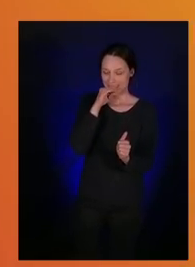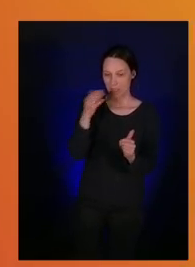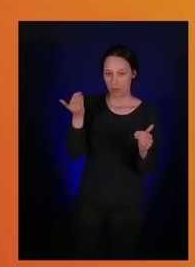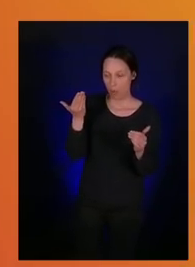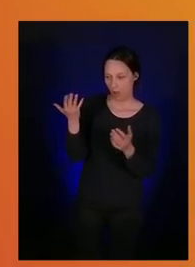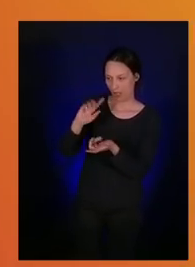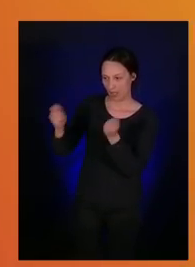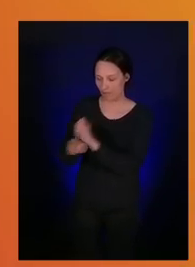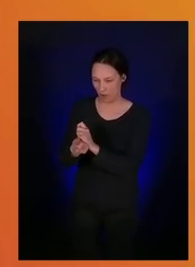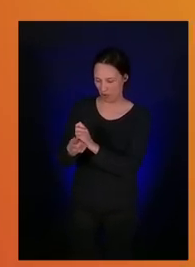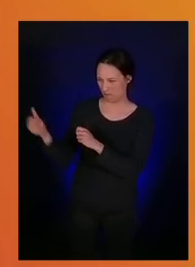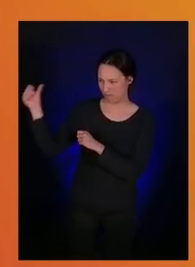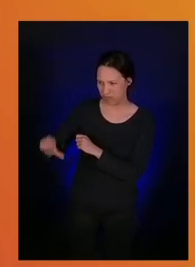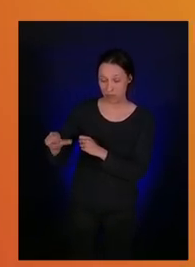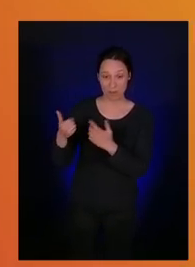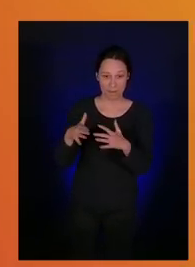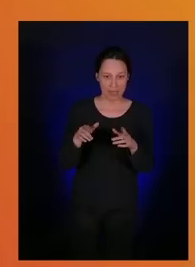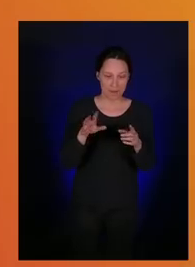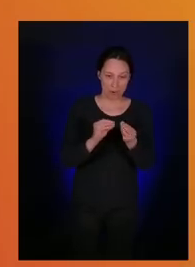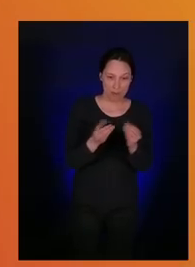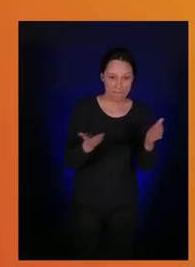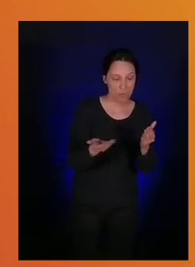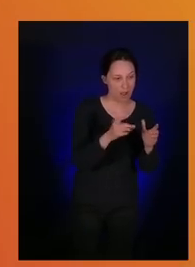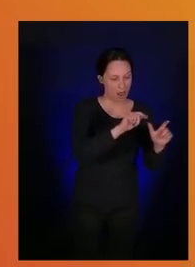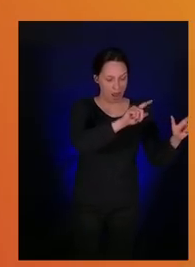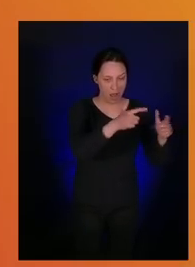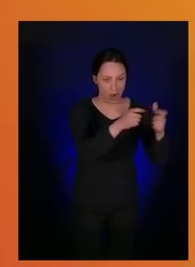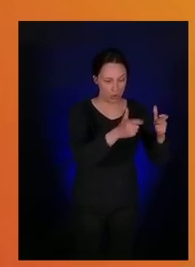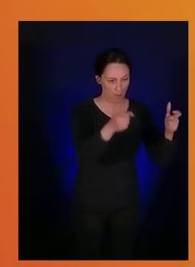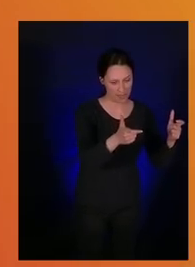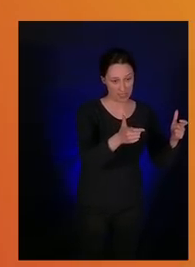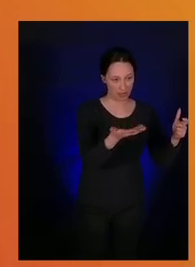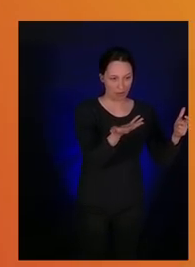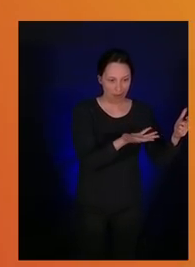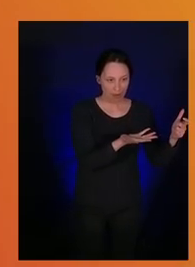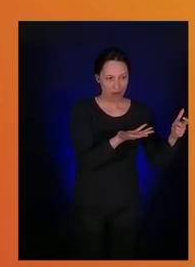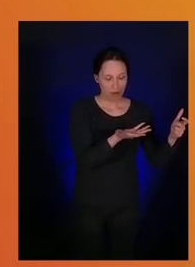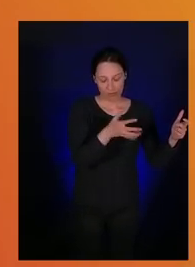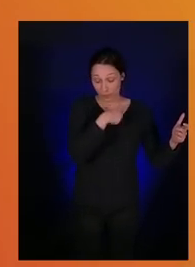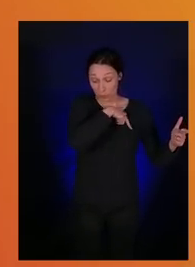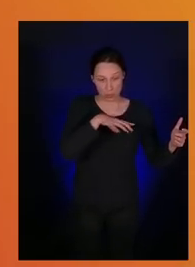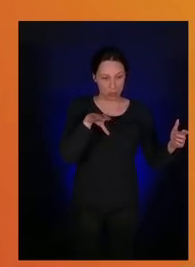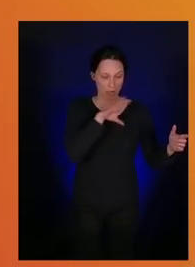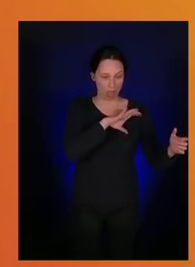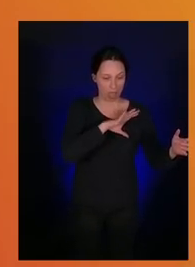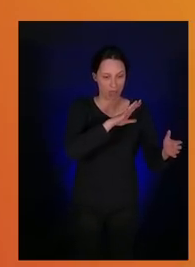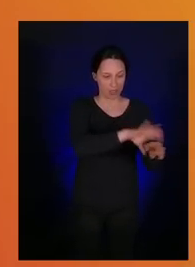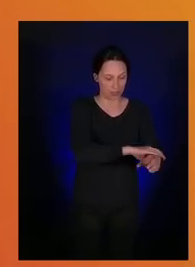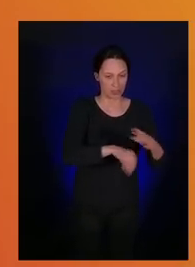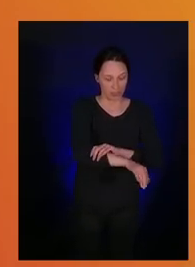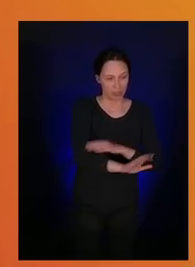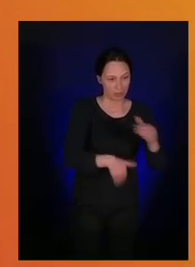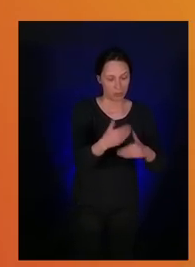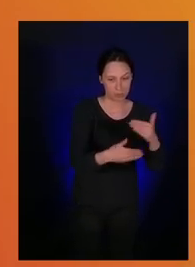de stratégie et d'impulsion, les grands secteurs mobilisés y ont été chacun leur tour jusqu'à l'épuisement. Et les secteurs absents n'ont pas